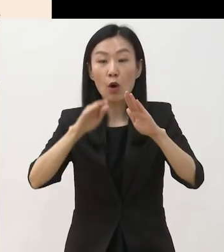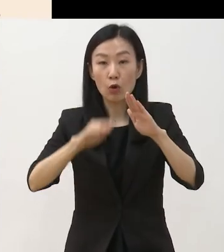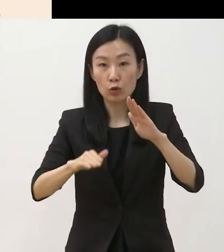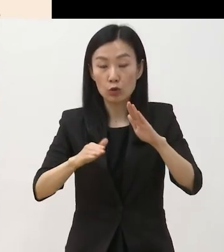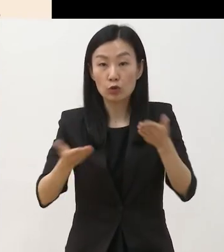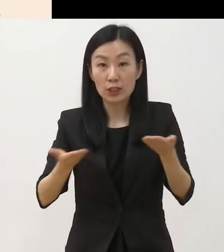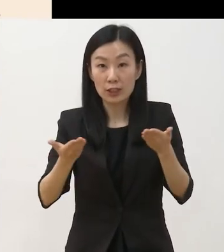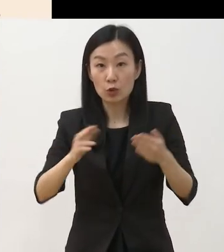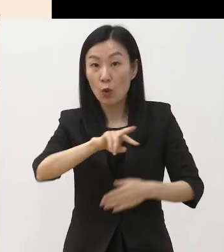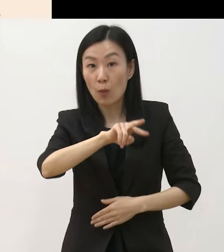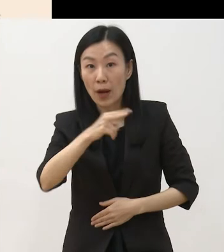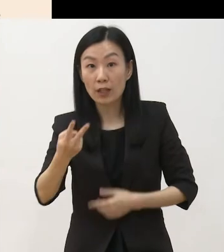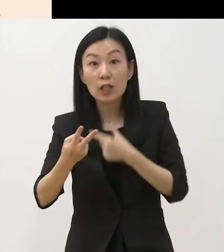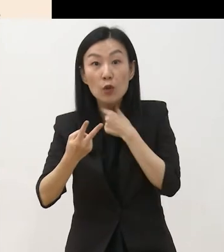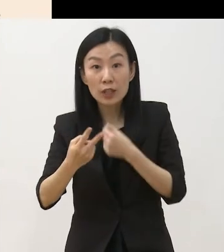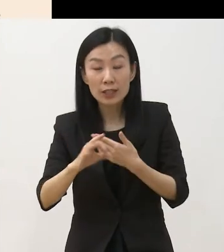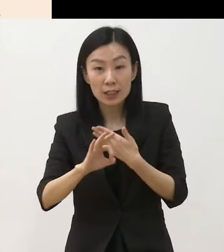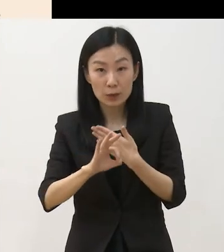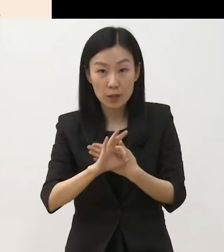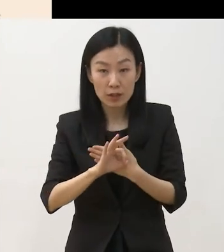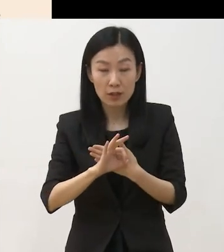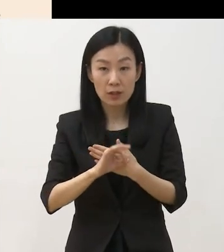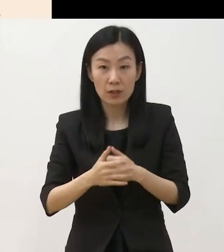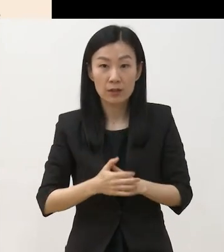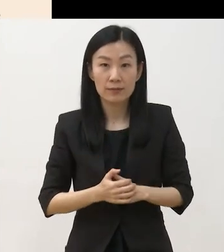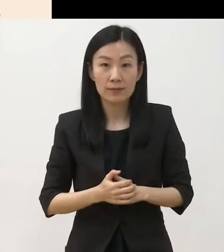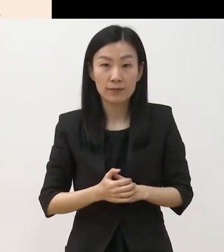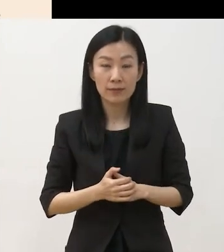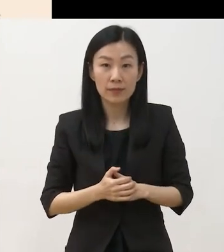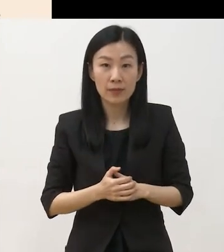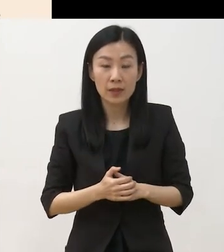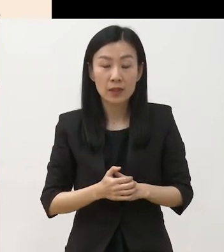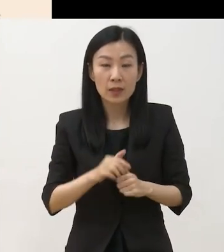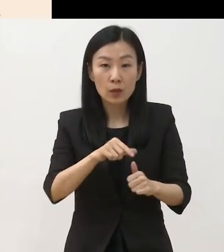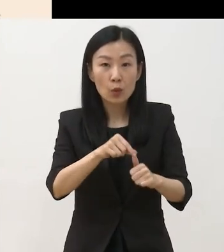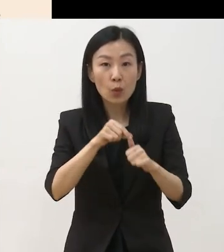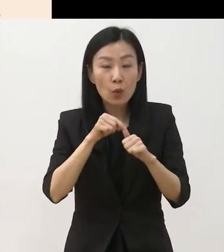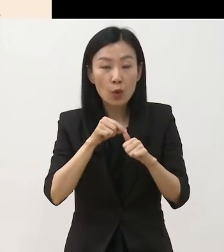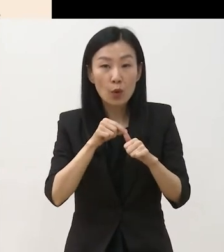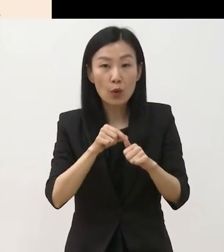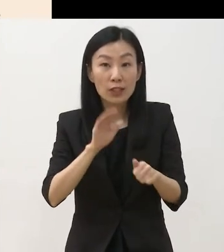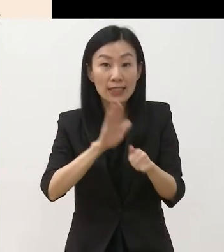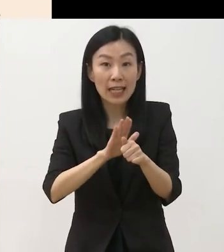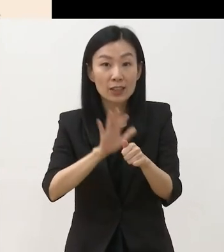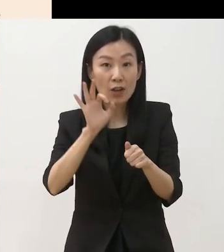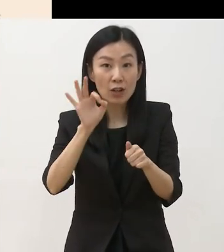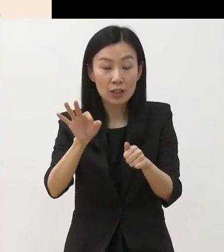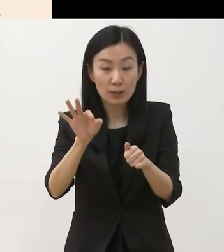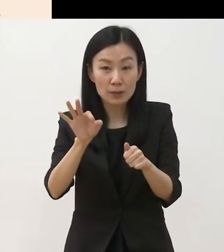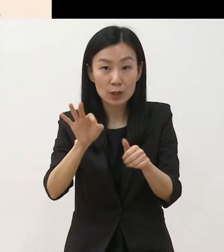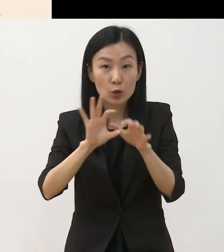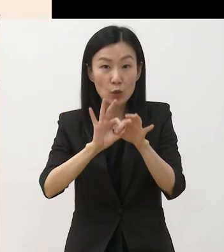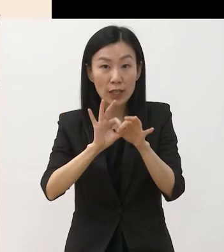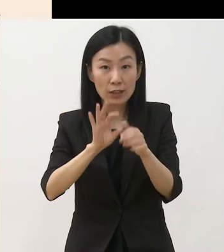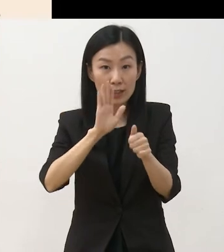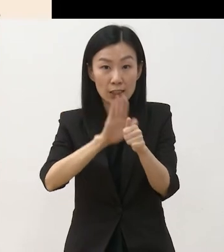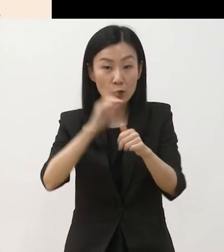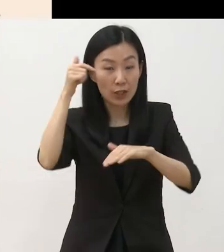7월에 고용 전환 장려금 지원 사업을 통해서 별도로 지원을 할 예정입니다.